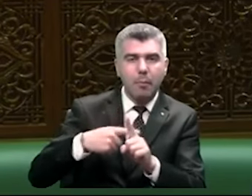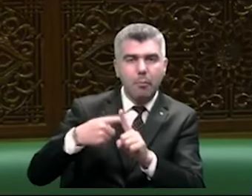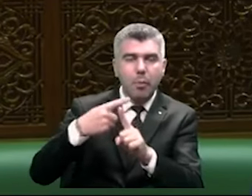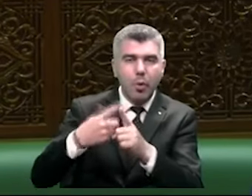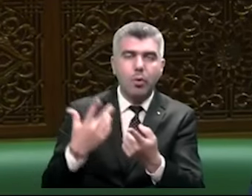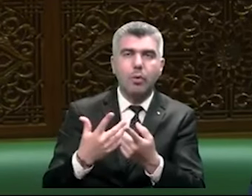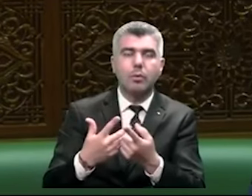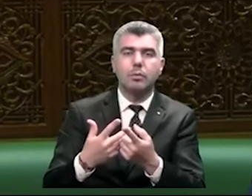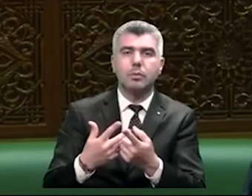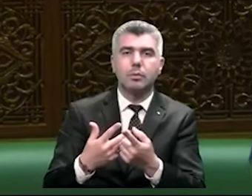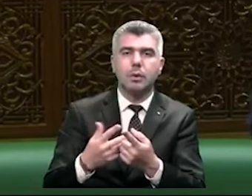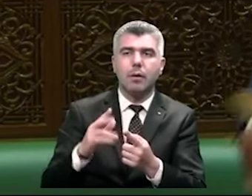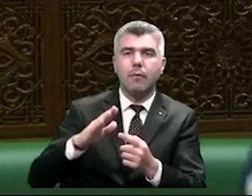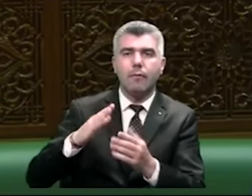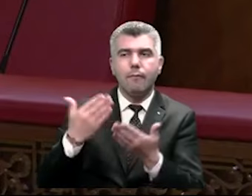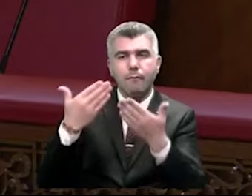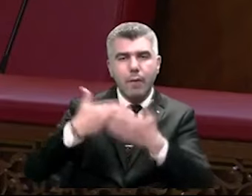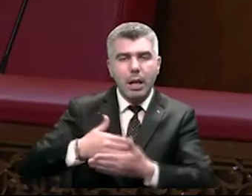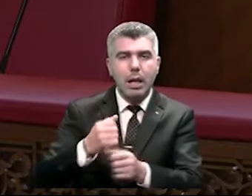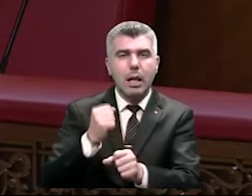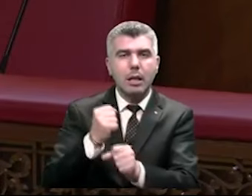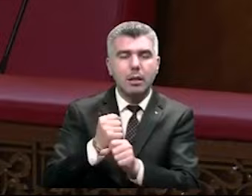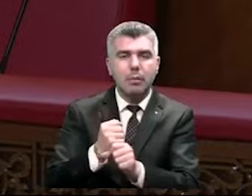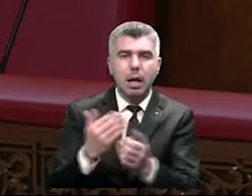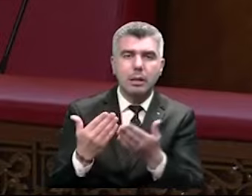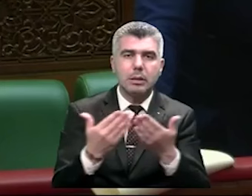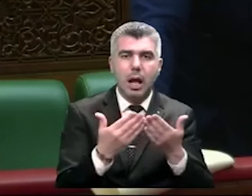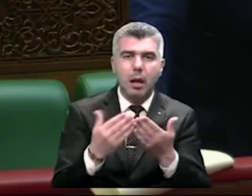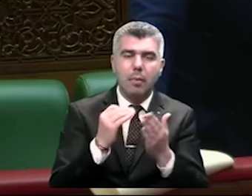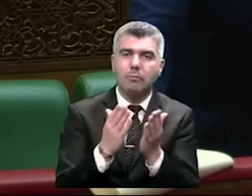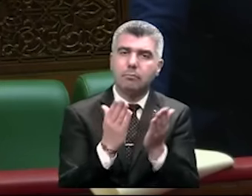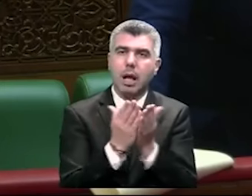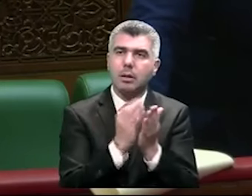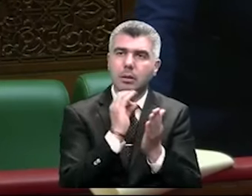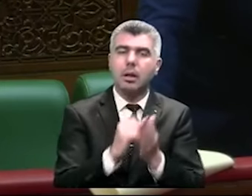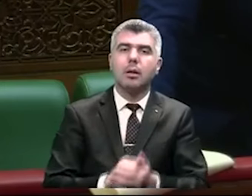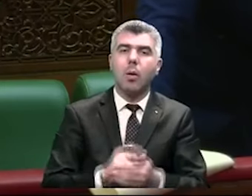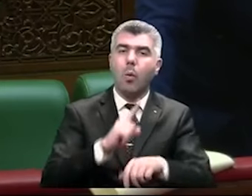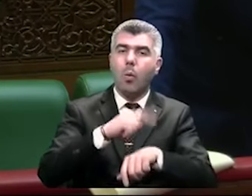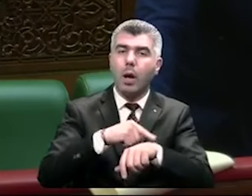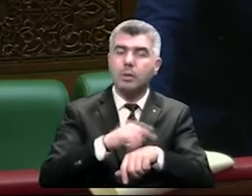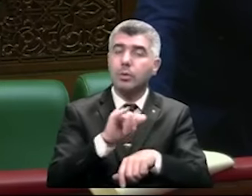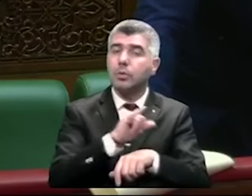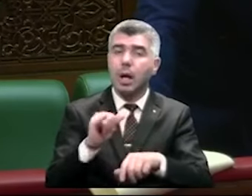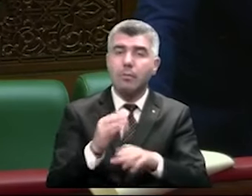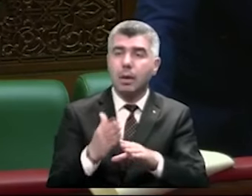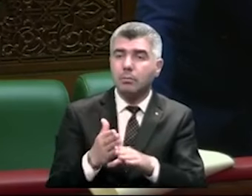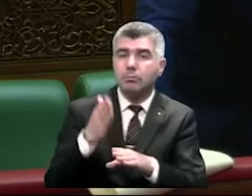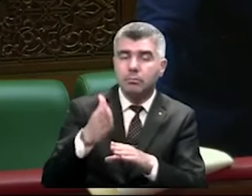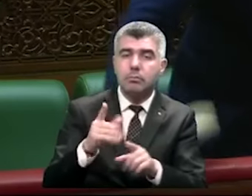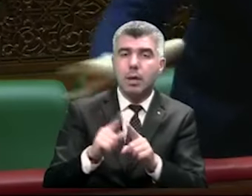منح المداومه الليليه والنهاريه كيفيات هذ الطلبه هذو ماقدروش في هذا الوقت الحارج هذا نحلهم على المجالس